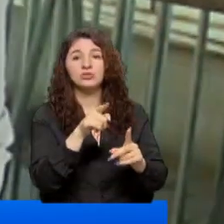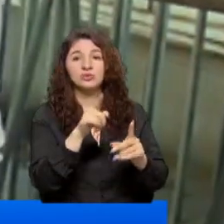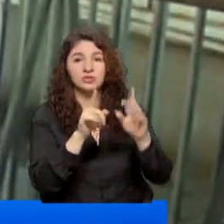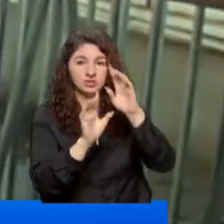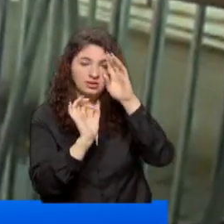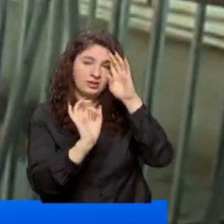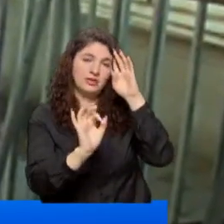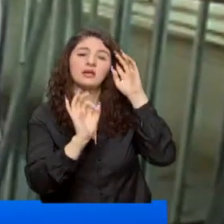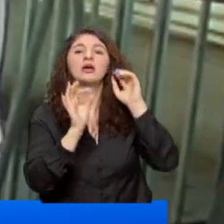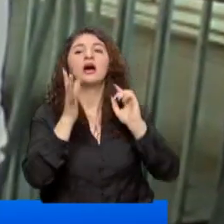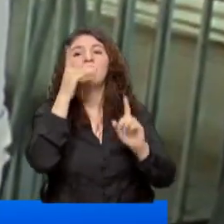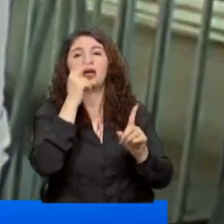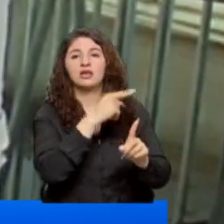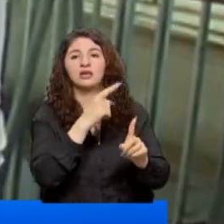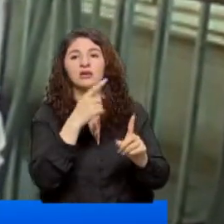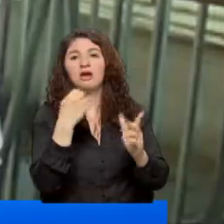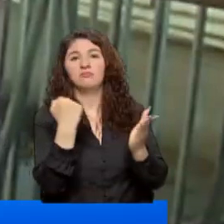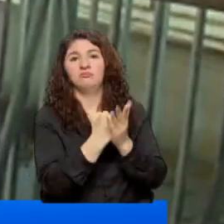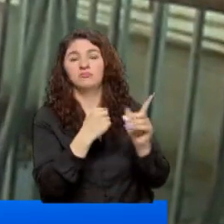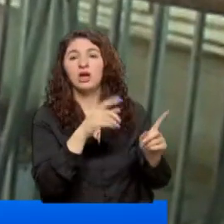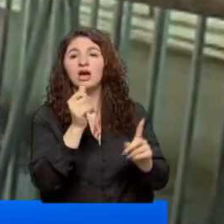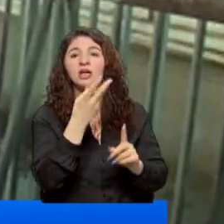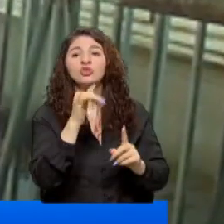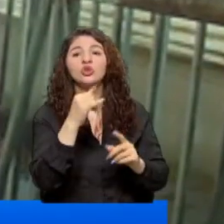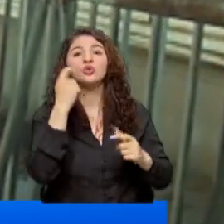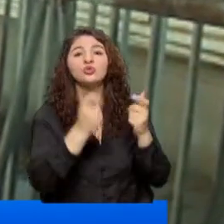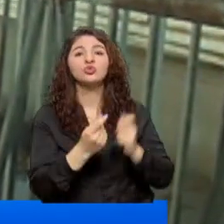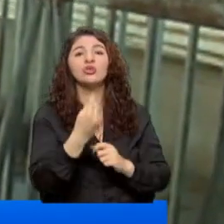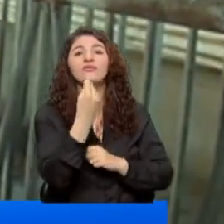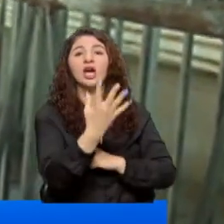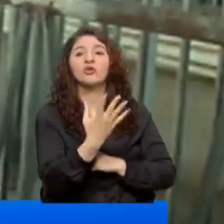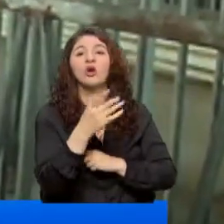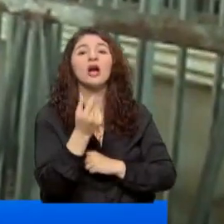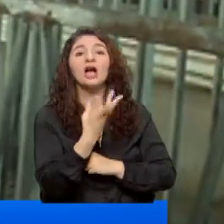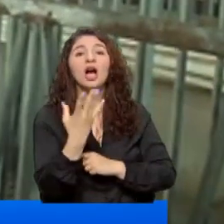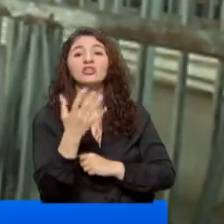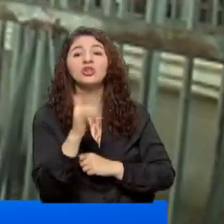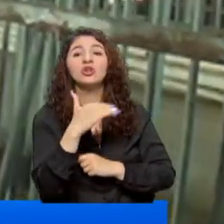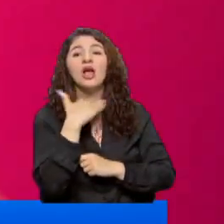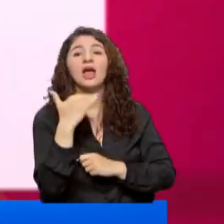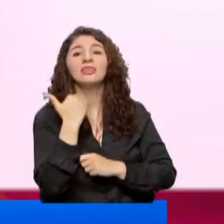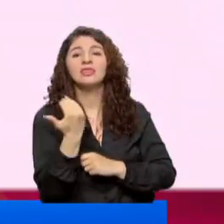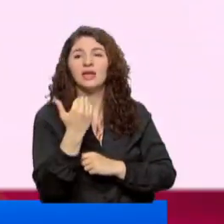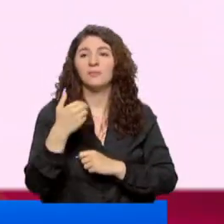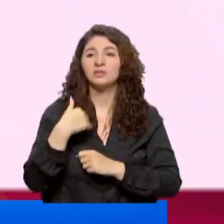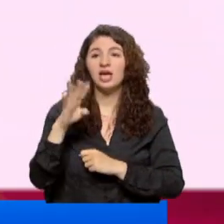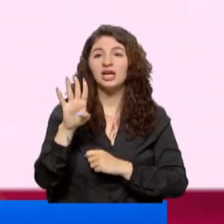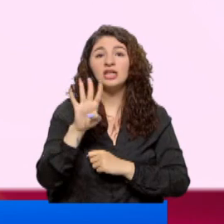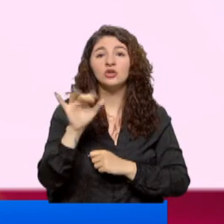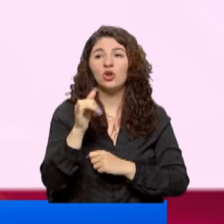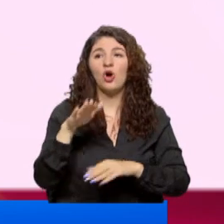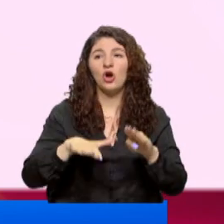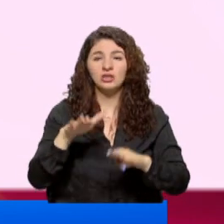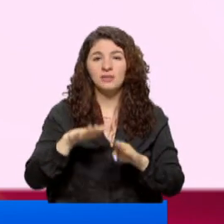kültürdür Amerika Men şeyi kaç kilo süt alıyorsunuz kaç kilo et 141